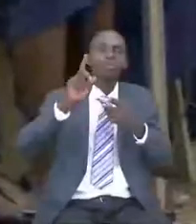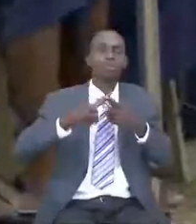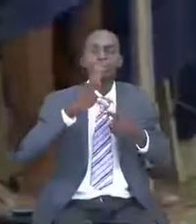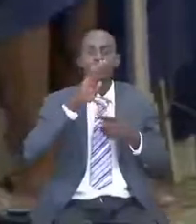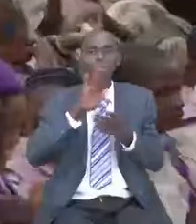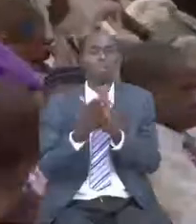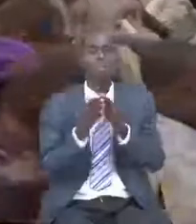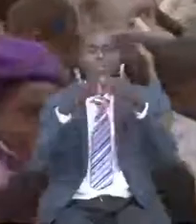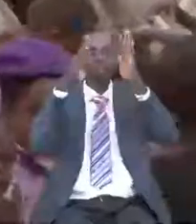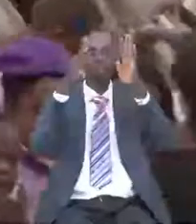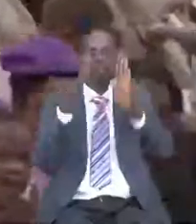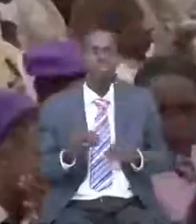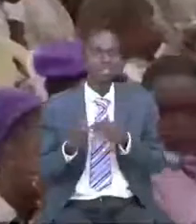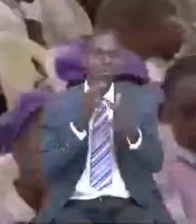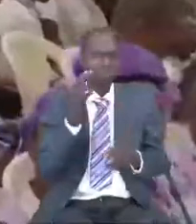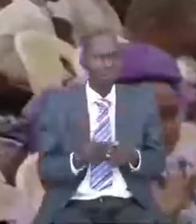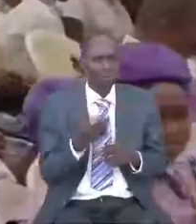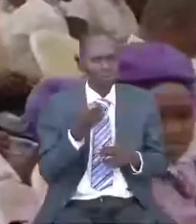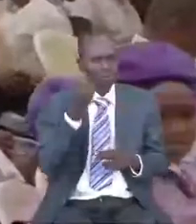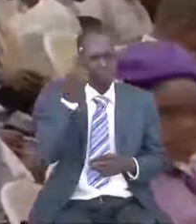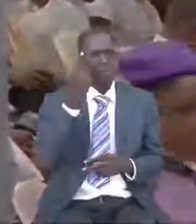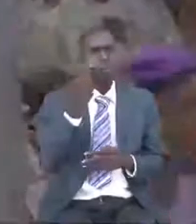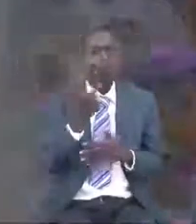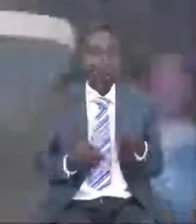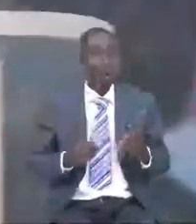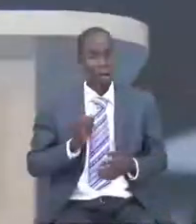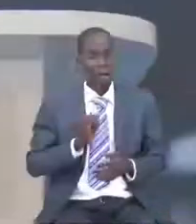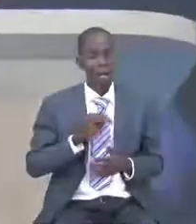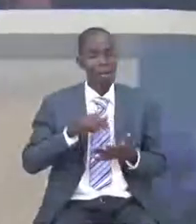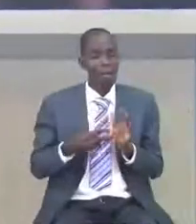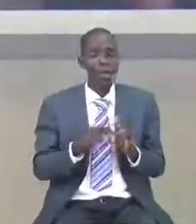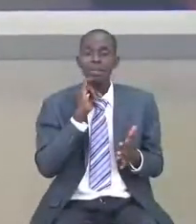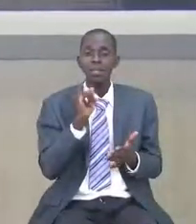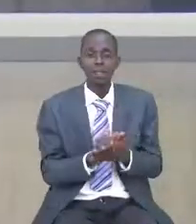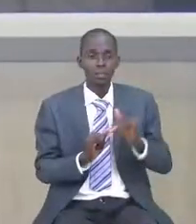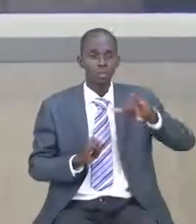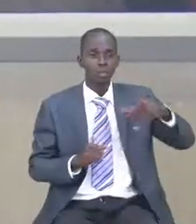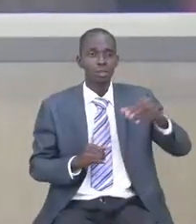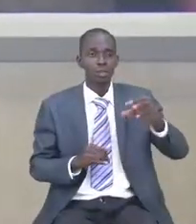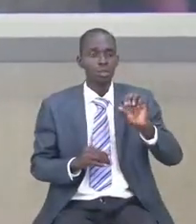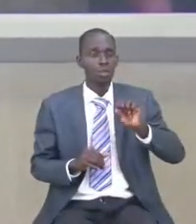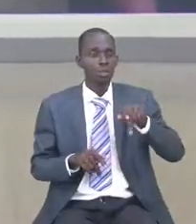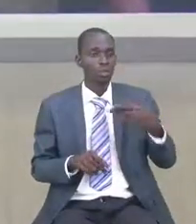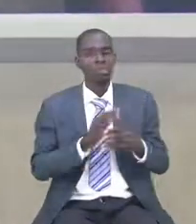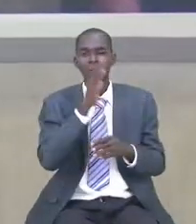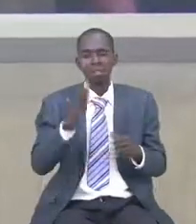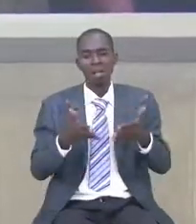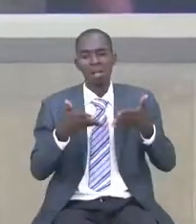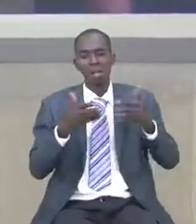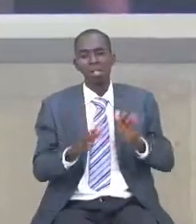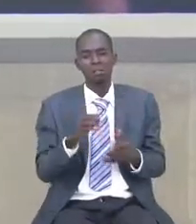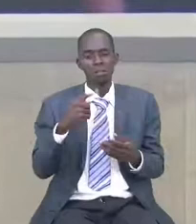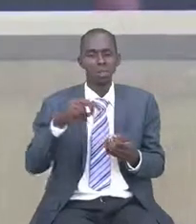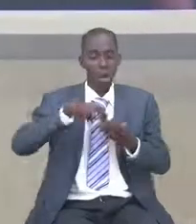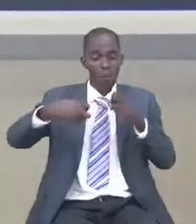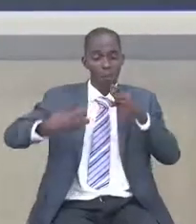de Jésus. Ce que je te dis, c'est que Joseph n'a pas permis au problème